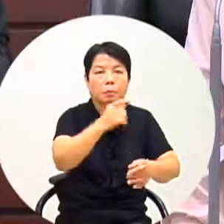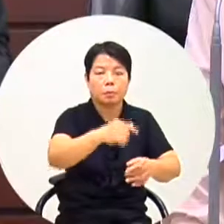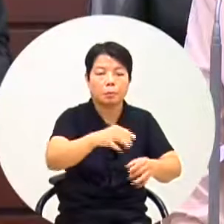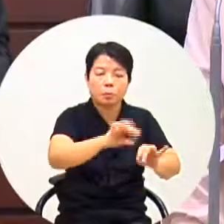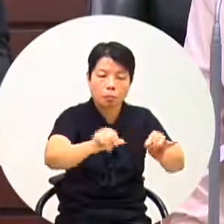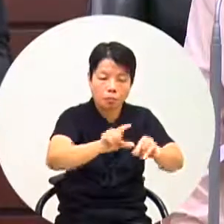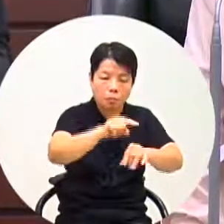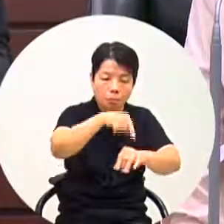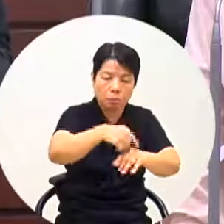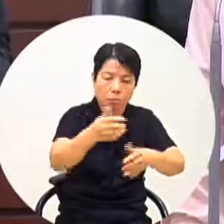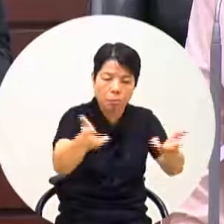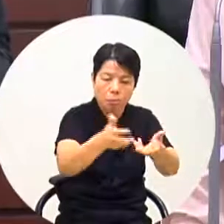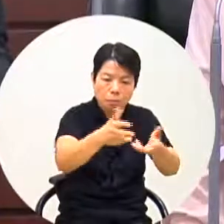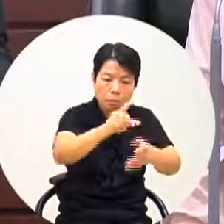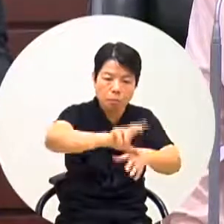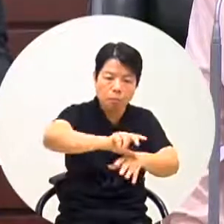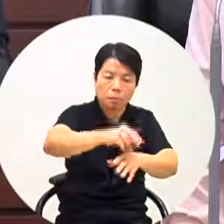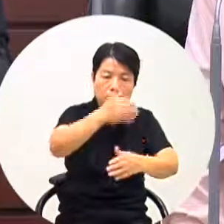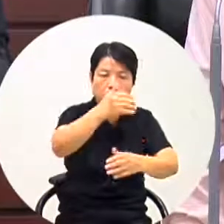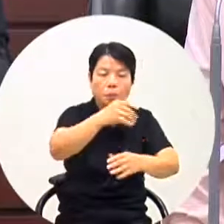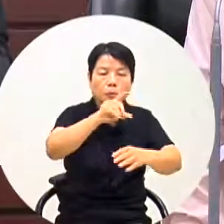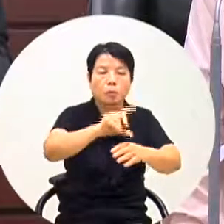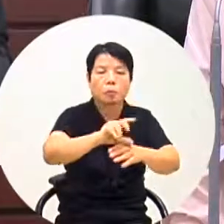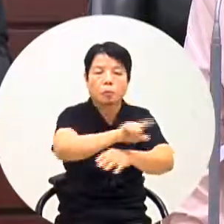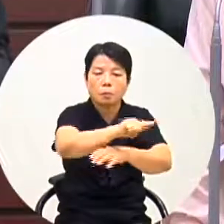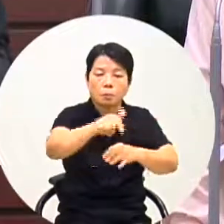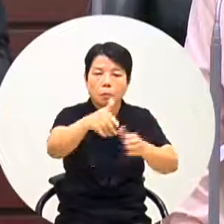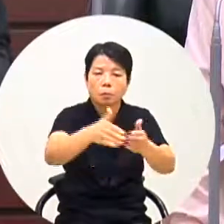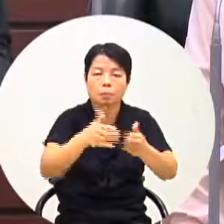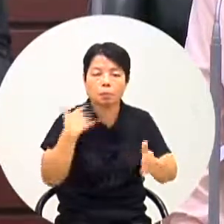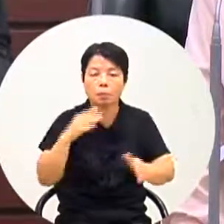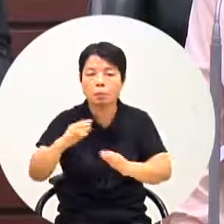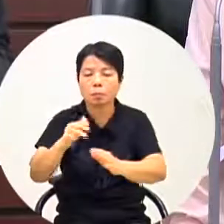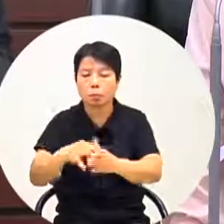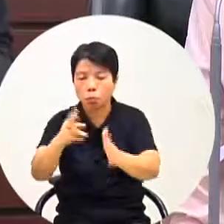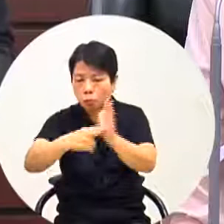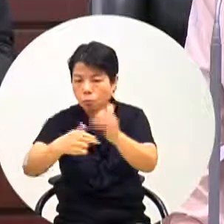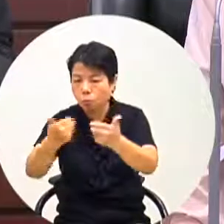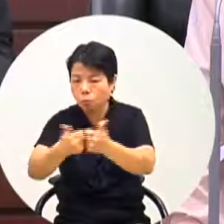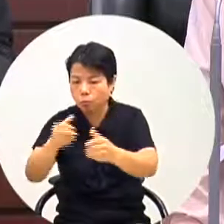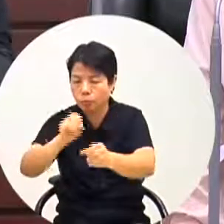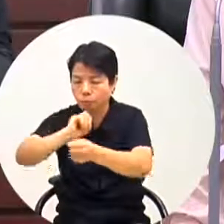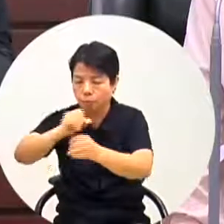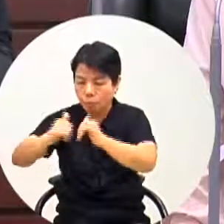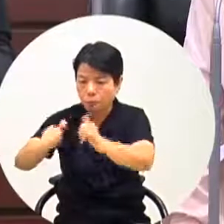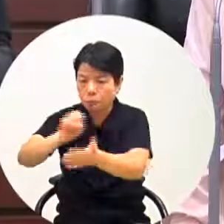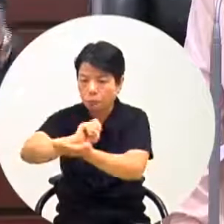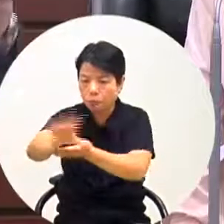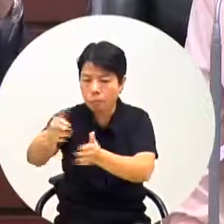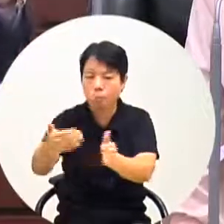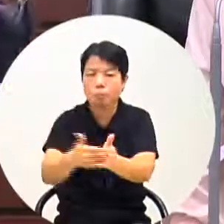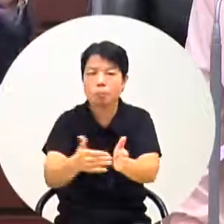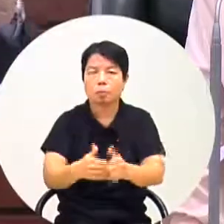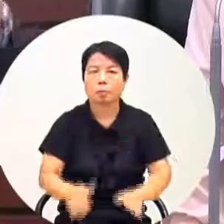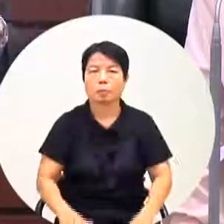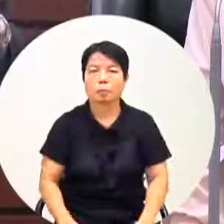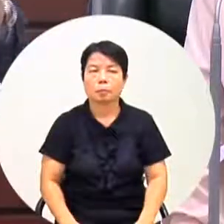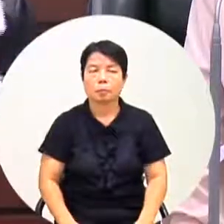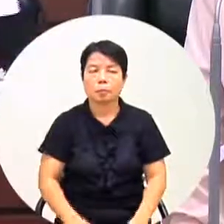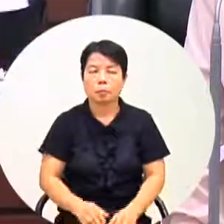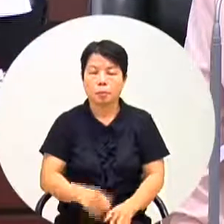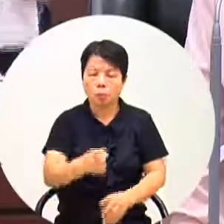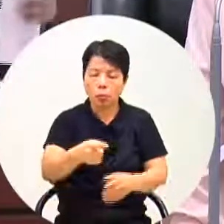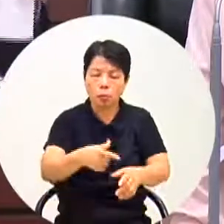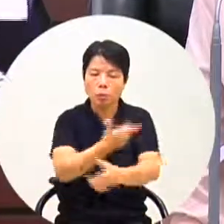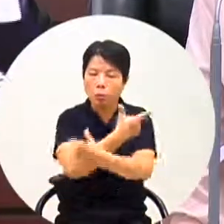在这边跟议员说明，我们在地方说明的时候，也有跟乡亲们报告，在这部分，我们也会依照一致的标